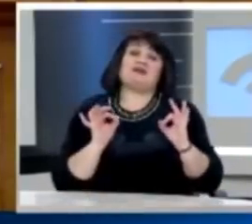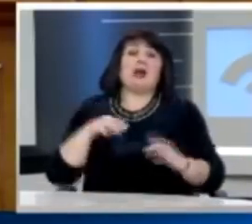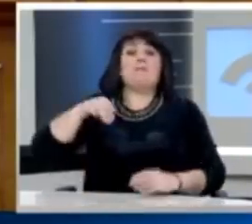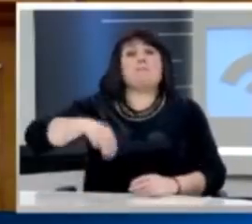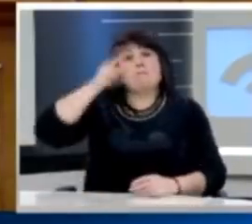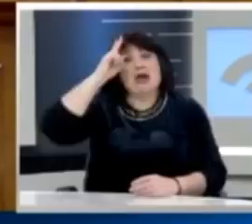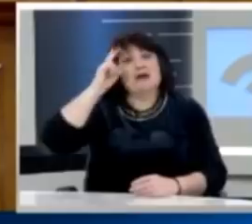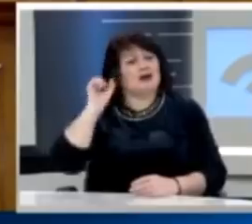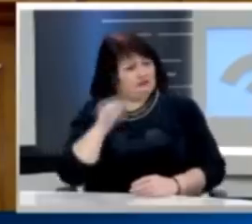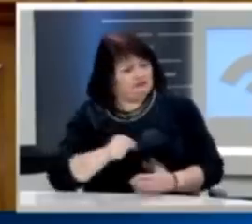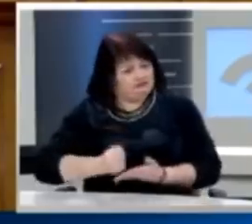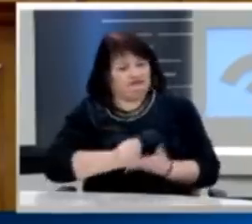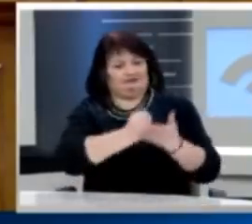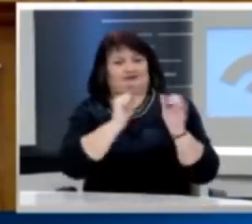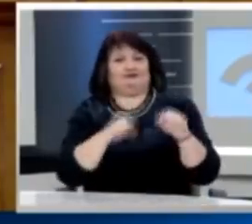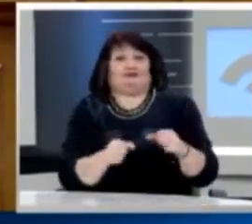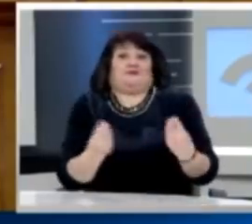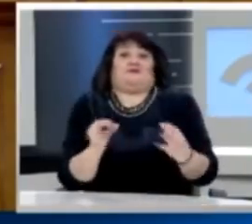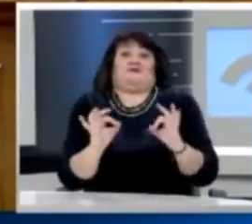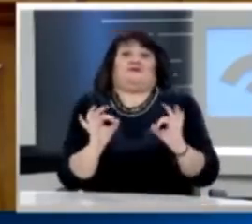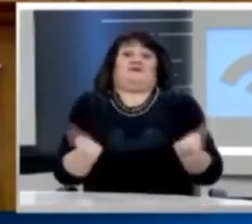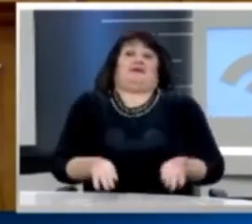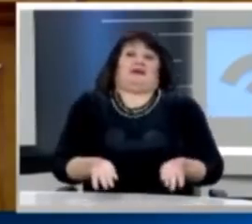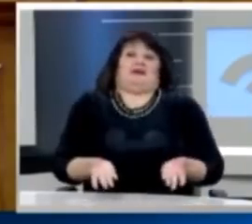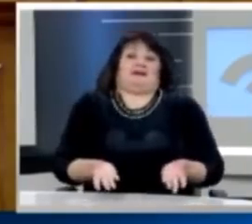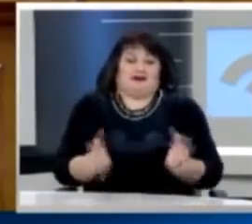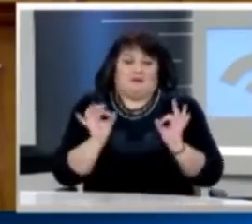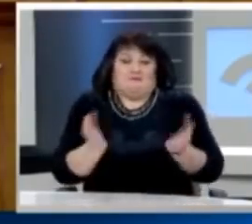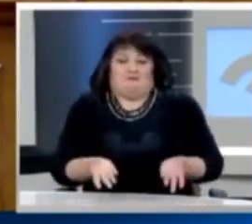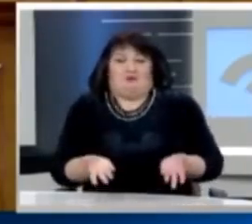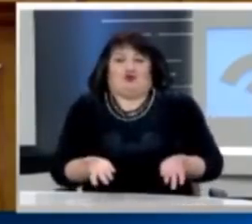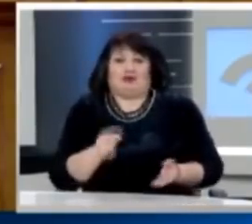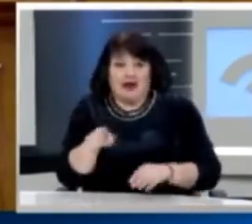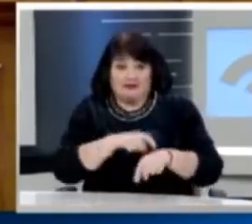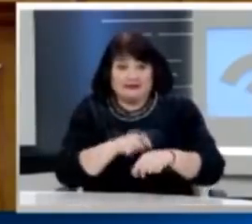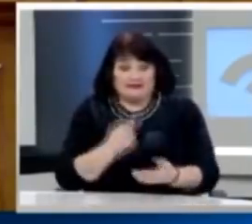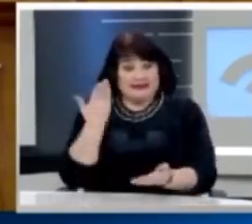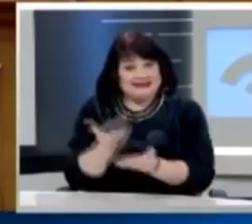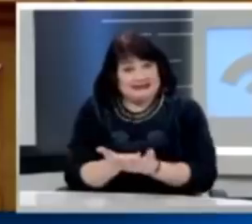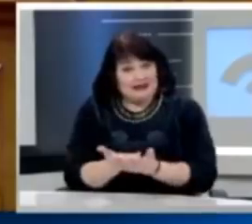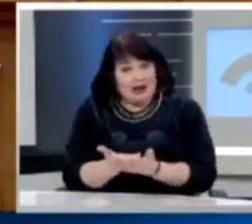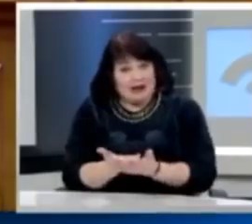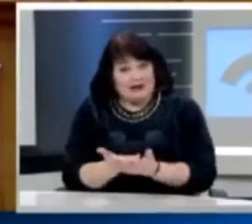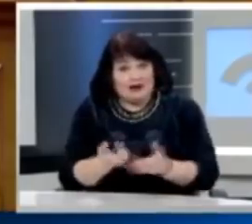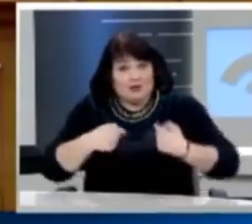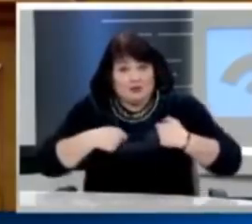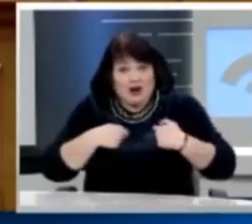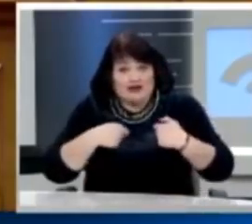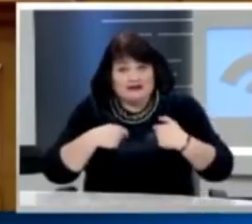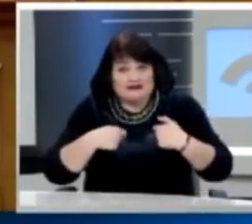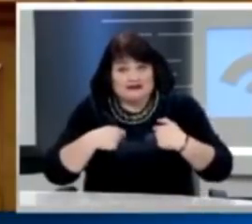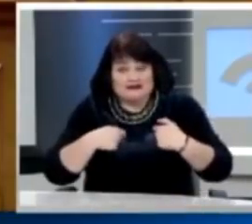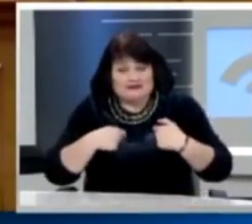του έδωσε ψήφο εμπιστοσύνης. Αλίμονο. Πώς είναι δυνατόν τώρα λοιπόν να ζητά από όσους τουλάχιστον